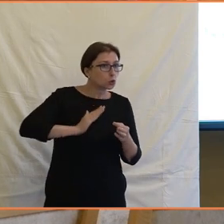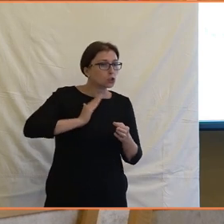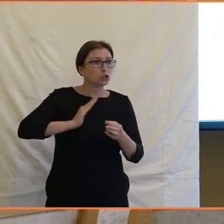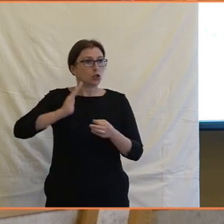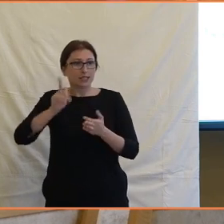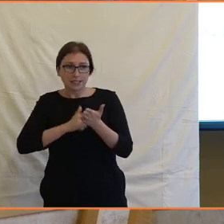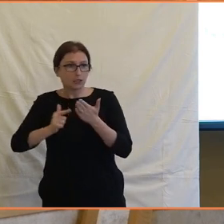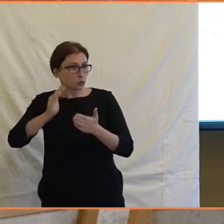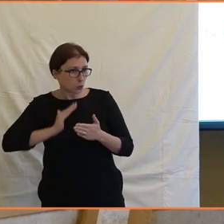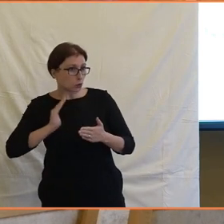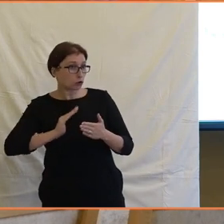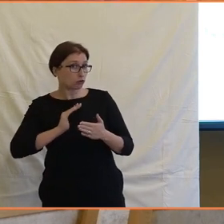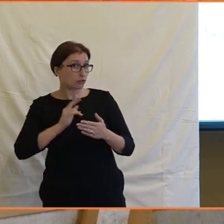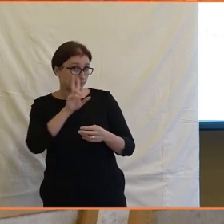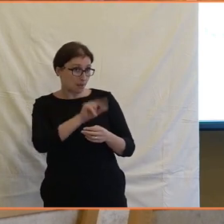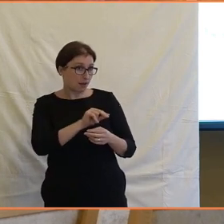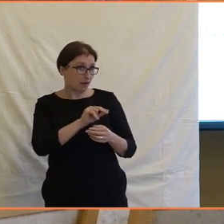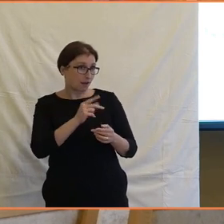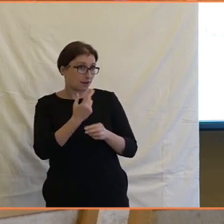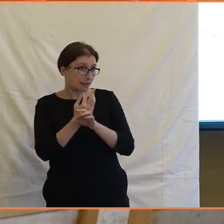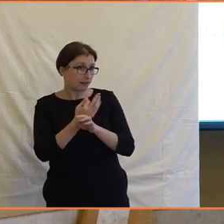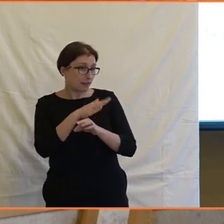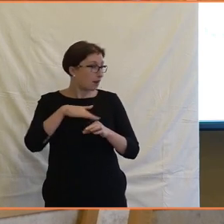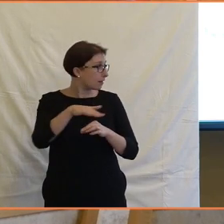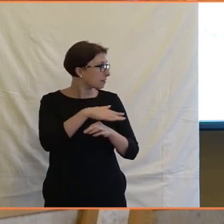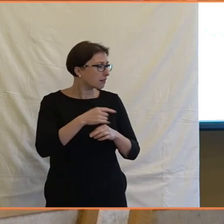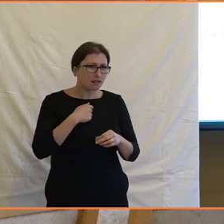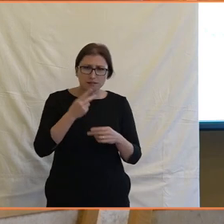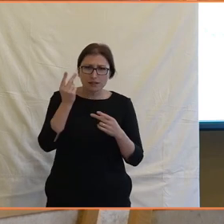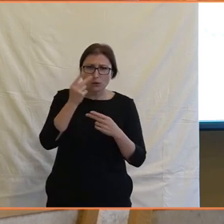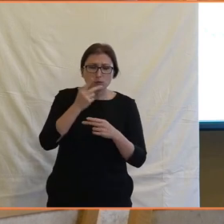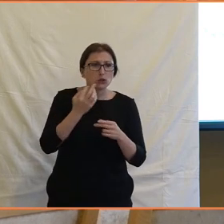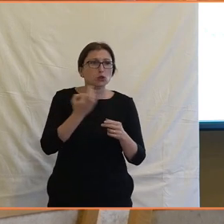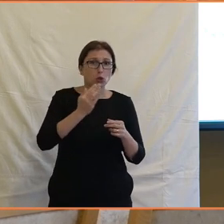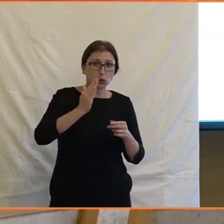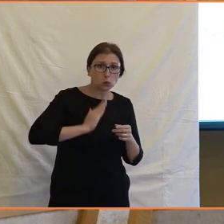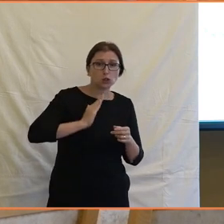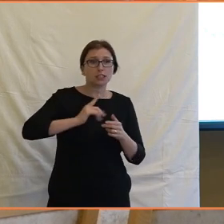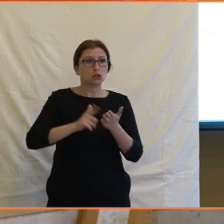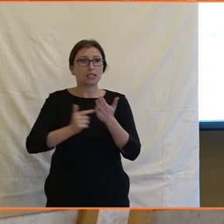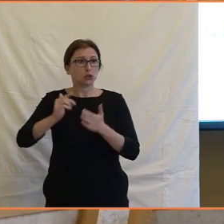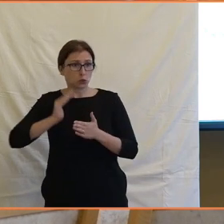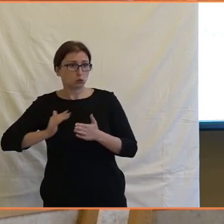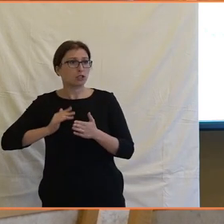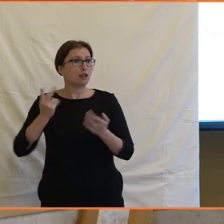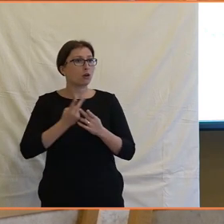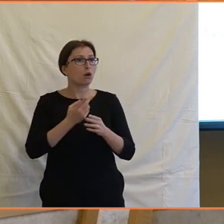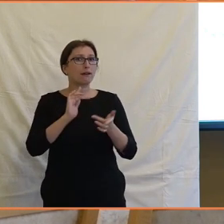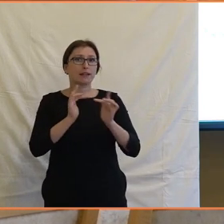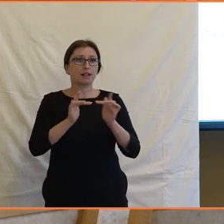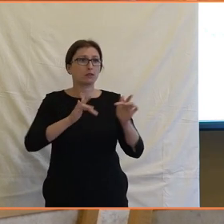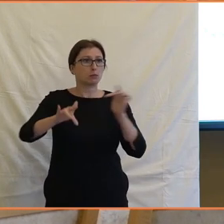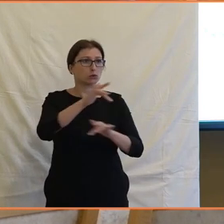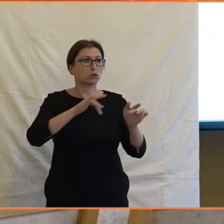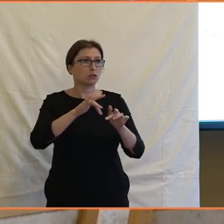na této úrovni? Jestli vás to něco napadá? Jste mi úplně nerozuměl. Jako co je slušné a co ne jako v digitálním prostoru? Je tady